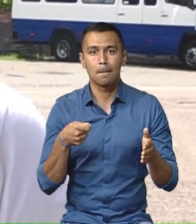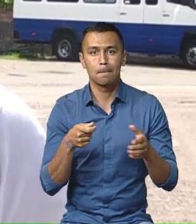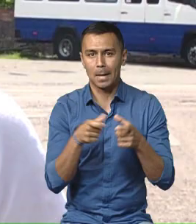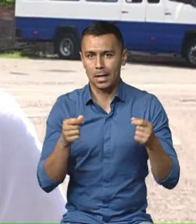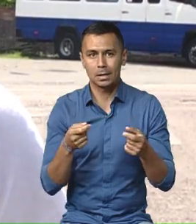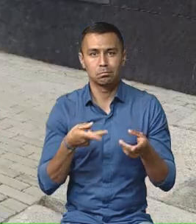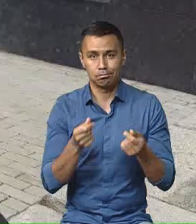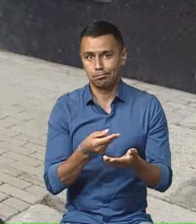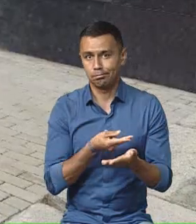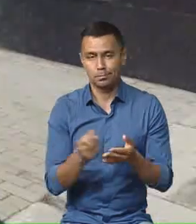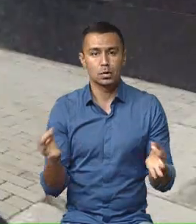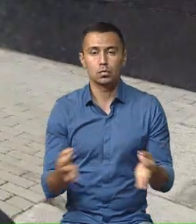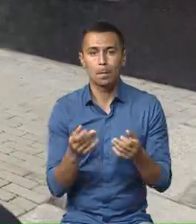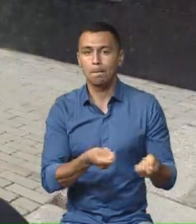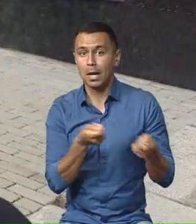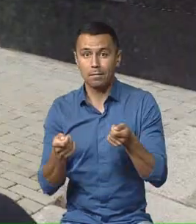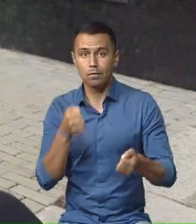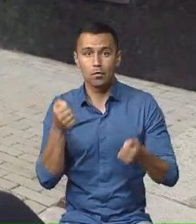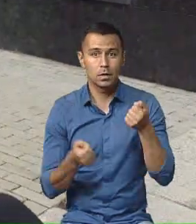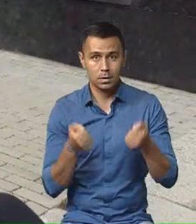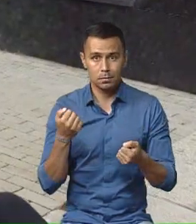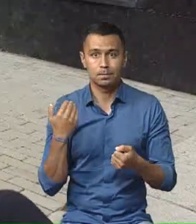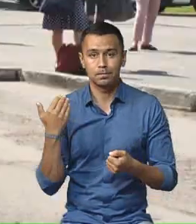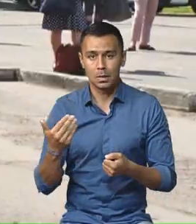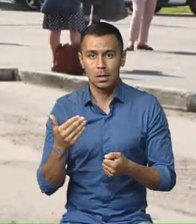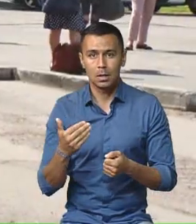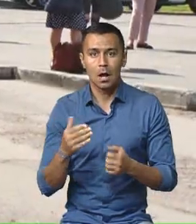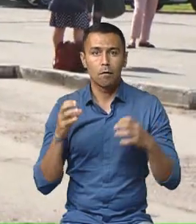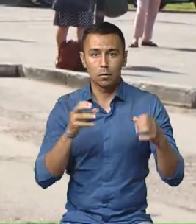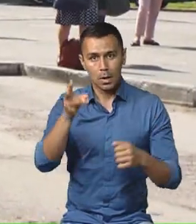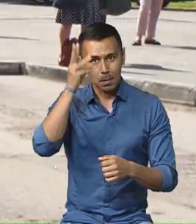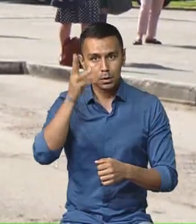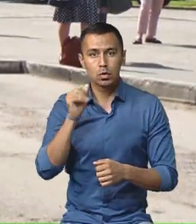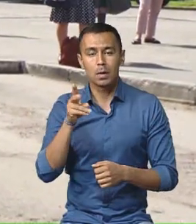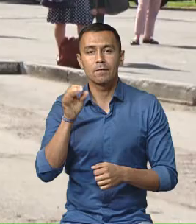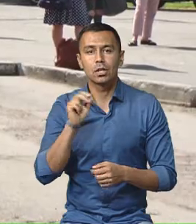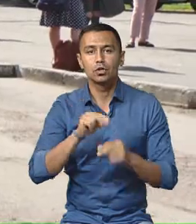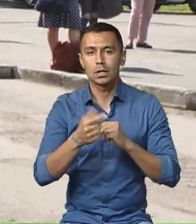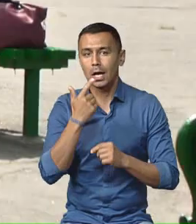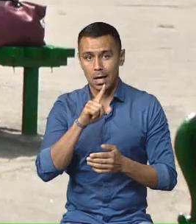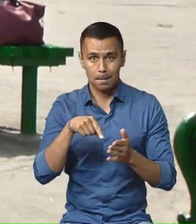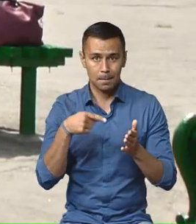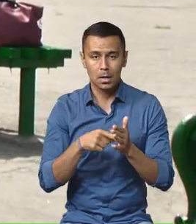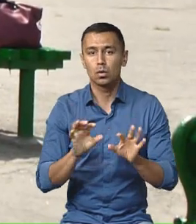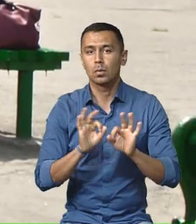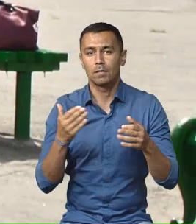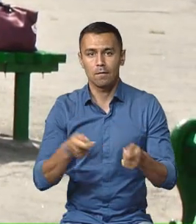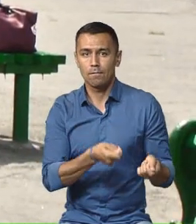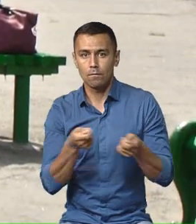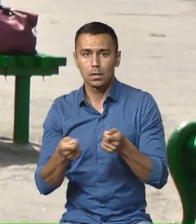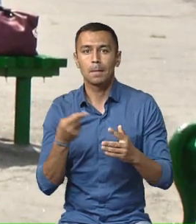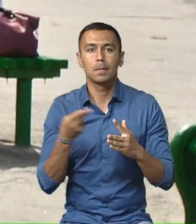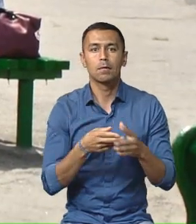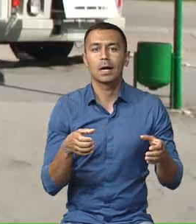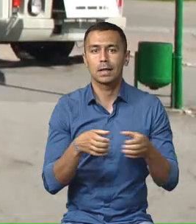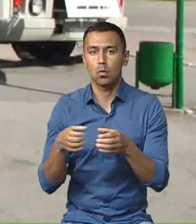сплачується нічого. Перевізник та водій Валентин Дідик маршруту Хмельницький Кучманівка через Красилів розповідає, він возить пільгові